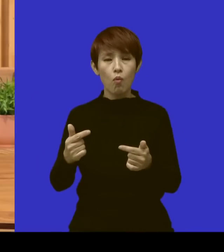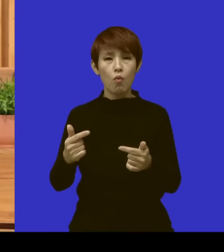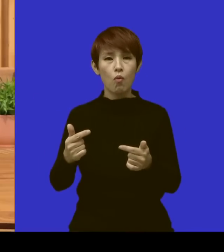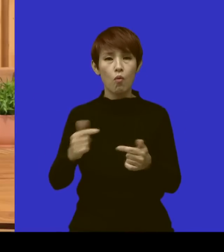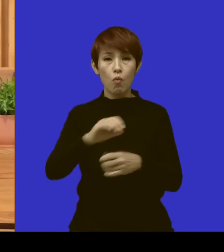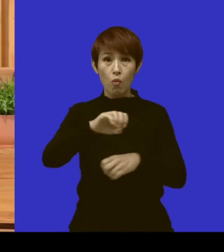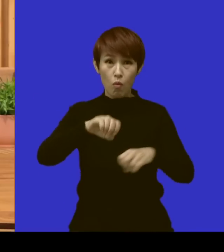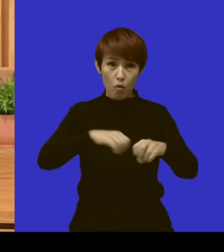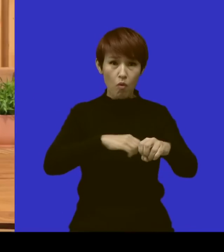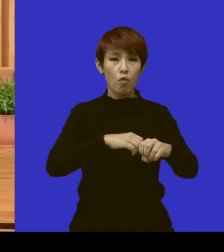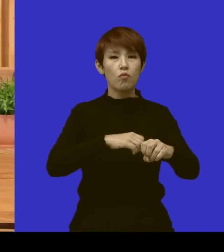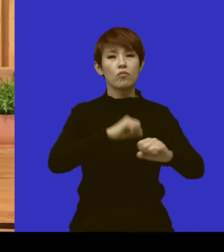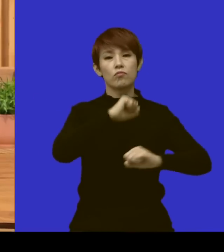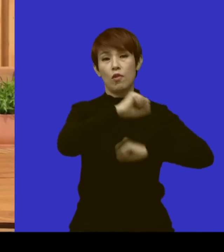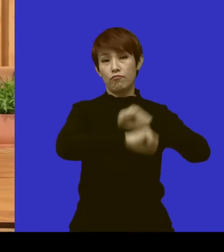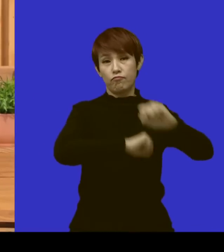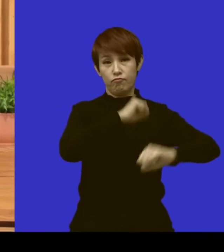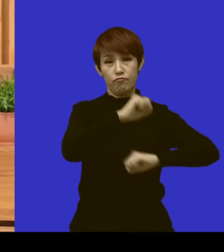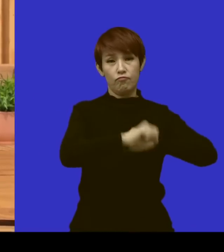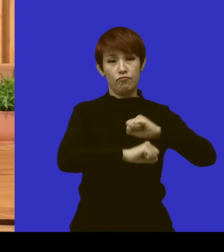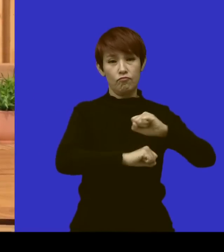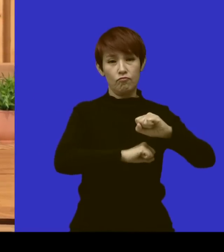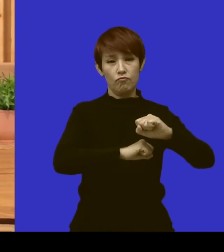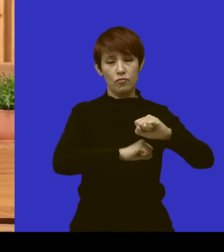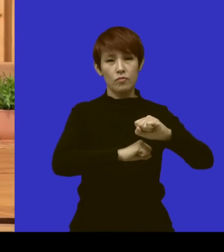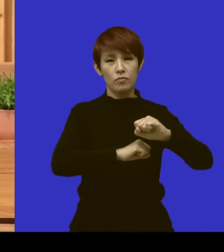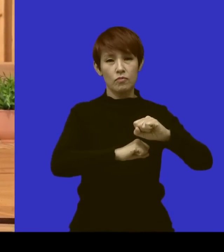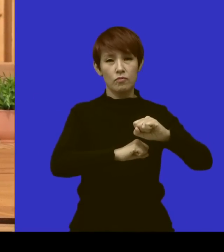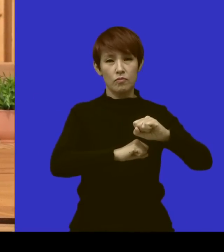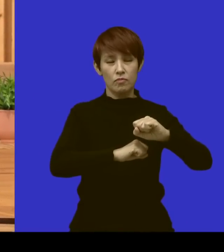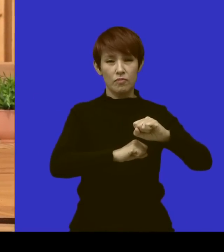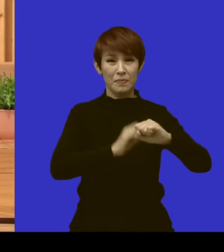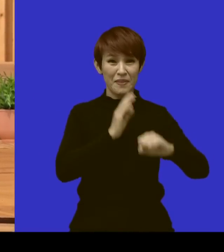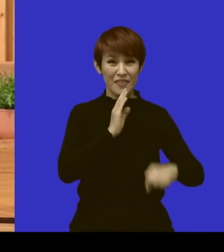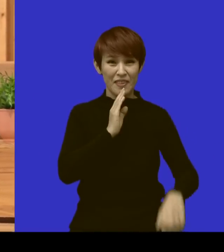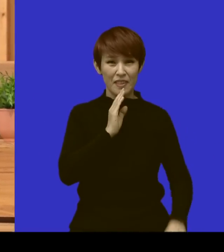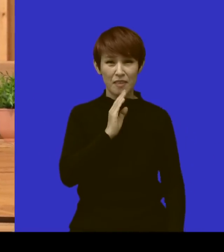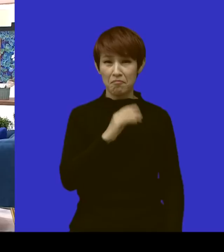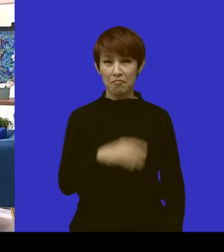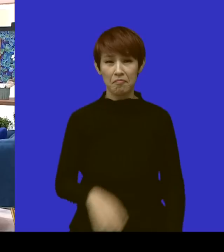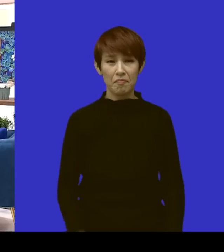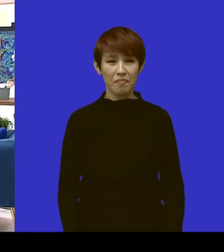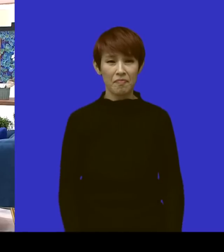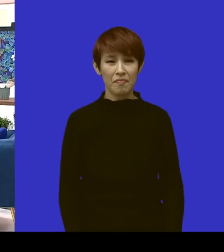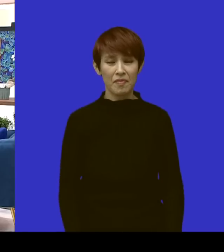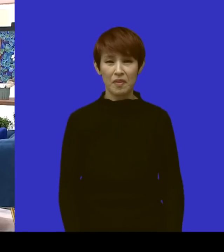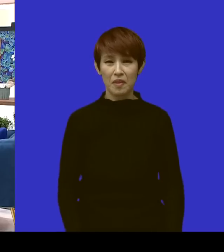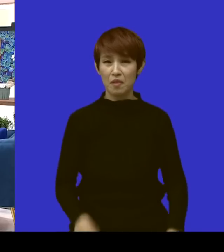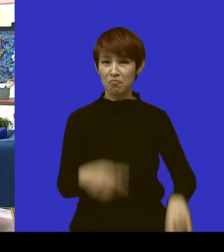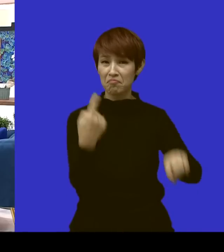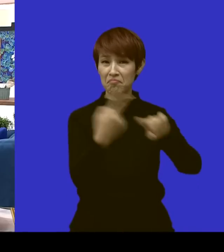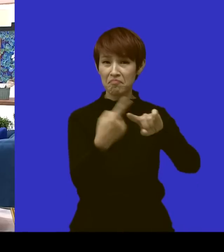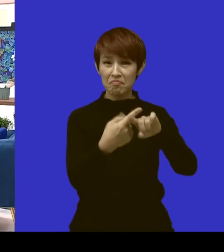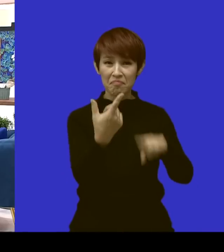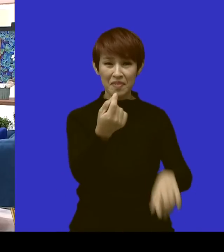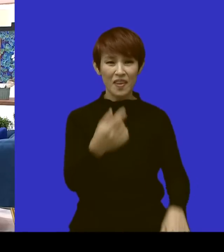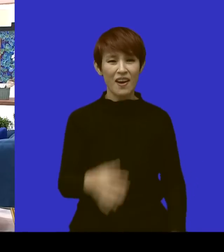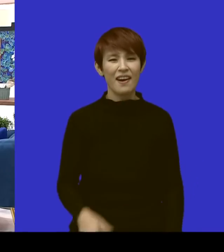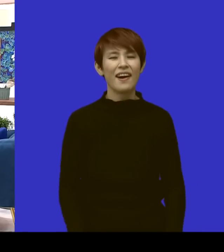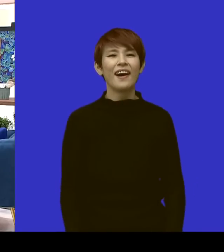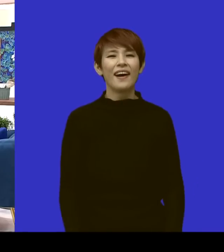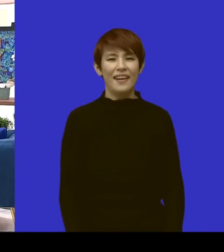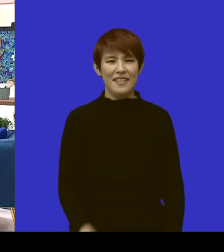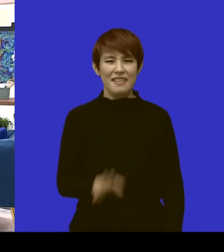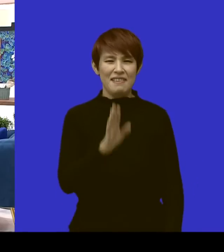또 내가 또 자유로운 시간이 있어서 네. 이게 다 전문 용어니까 똔똔이 되죠. 너무 신기한